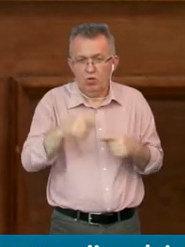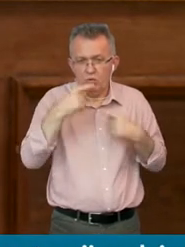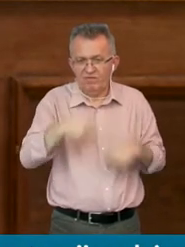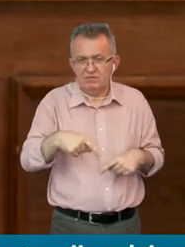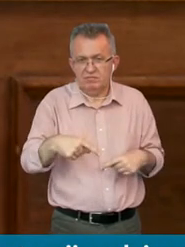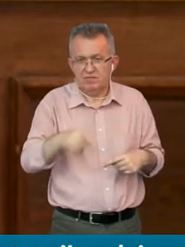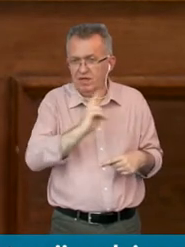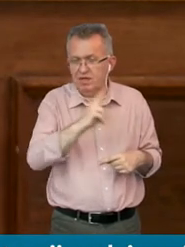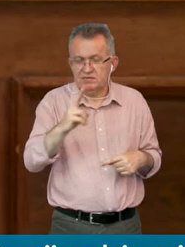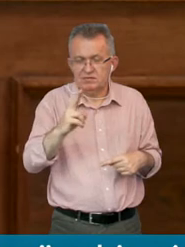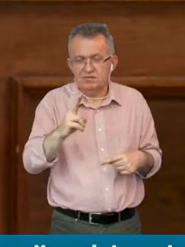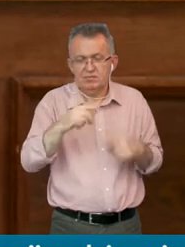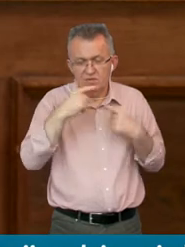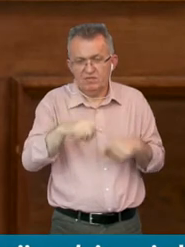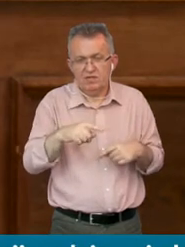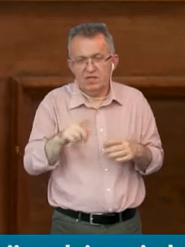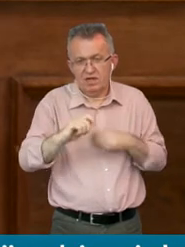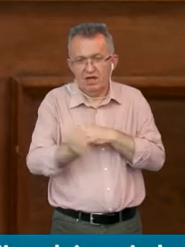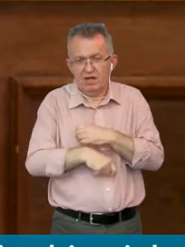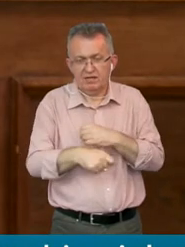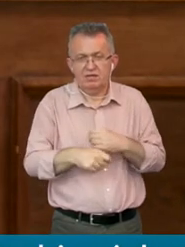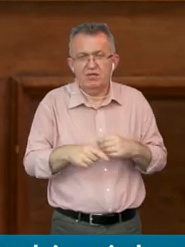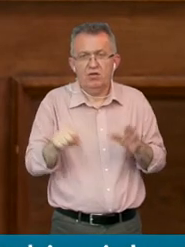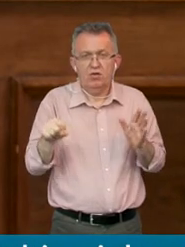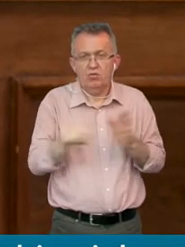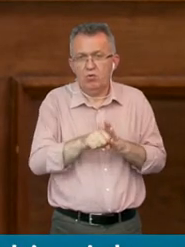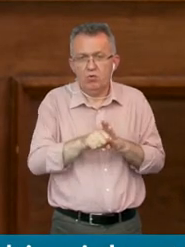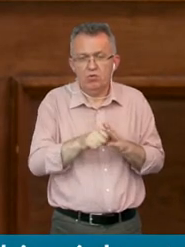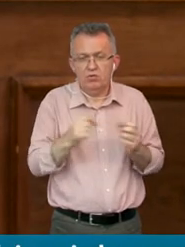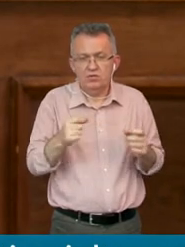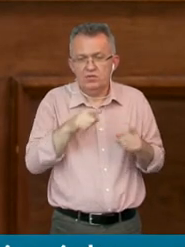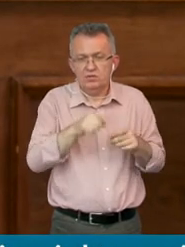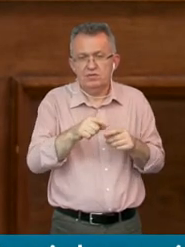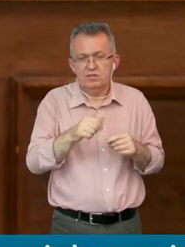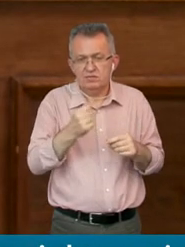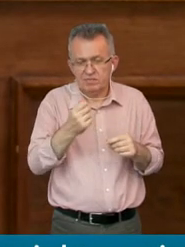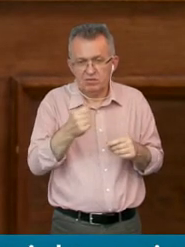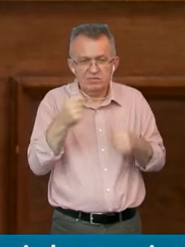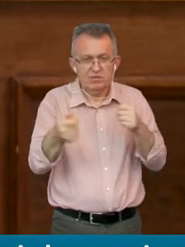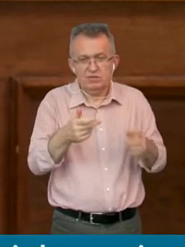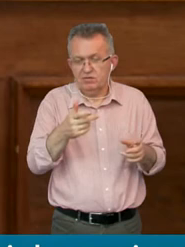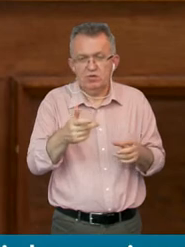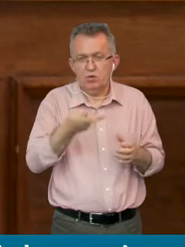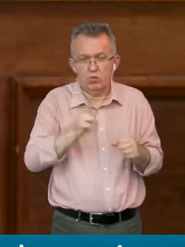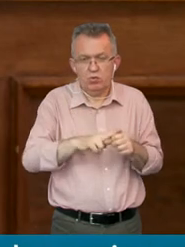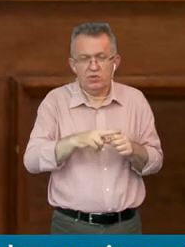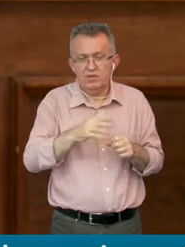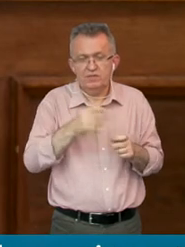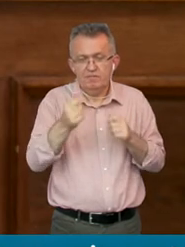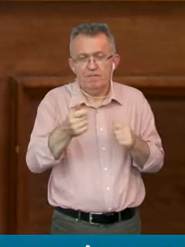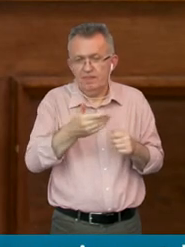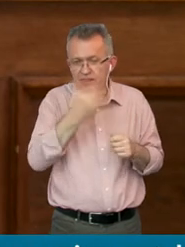odpowiedzialność, każdemu, kto podejmie taką decyzję, odpowiedzialność nawet karna, doprowadzenie do rozporządzenia środkami finansowymi, publicznymi, które